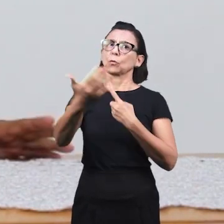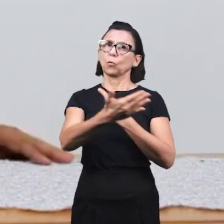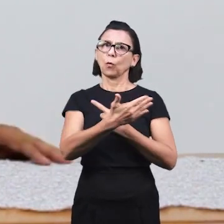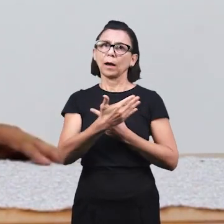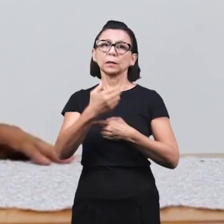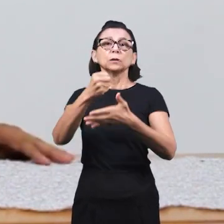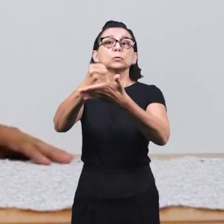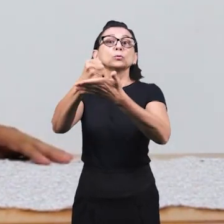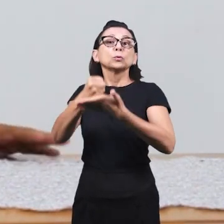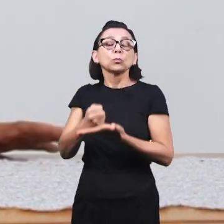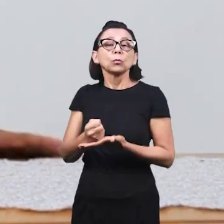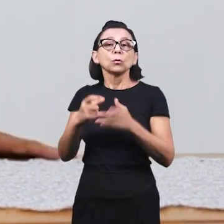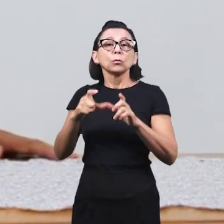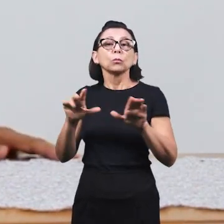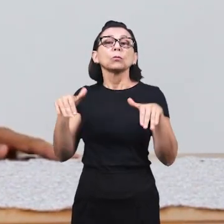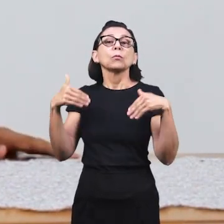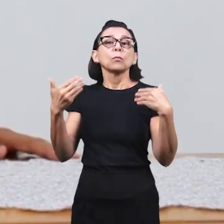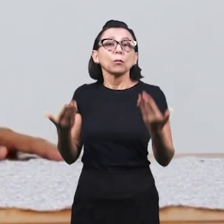Господь, Он